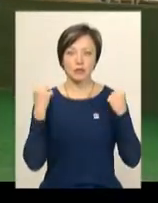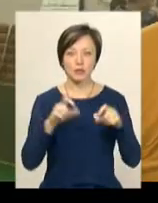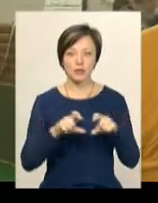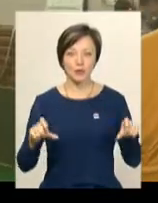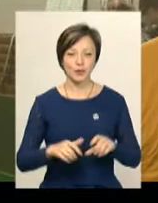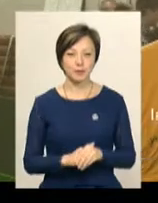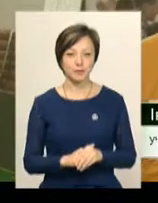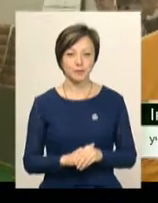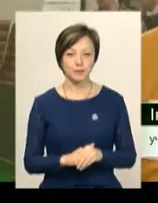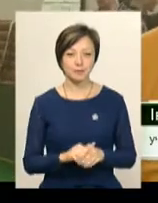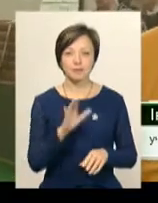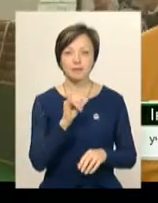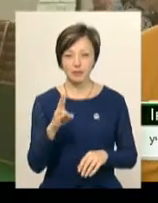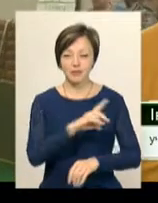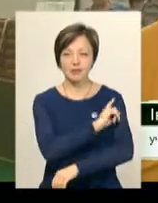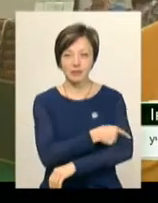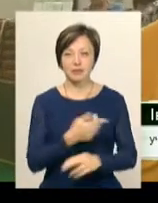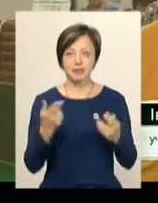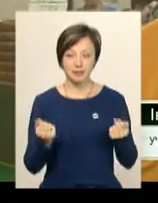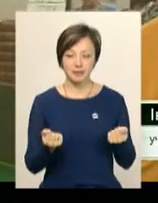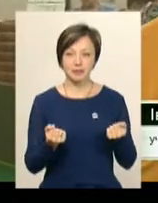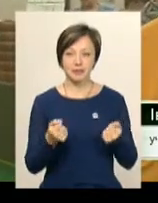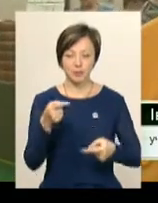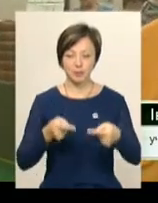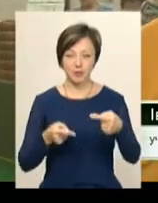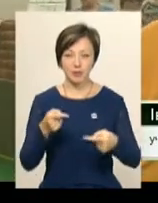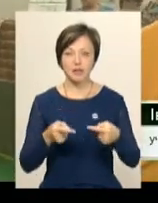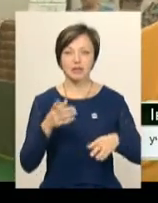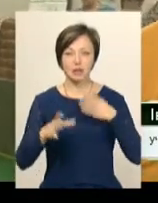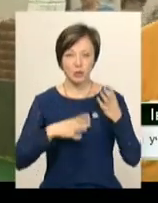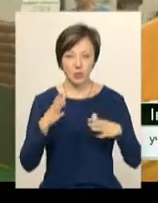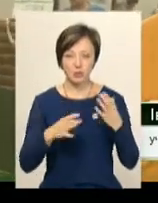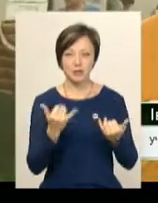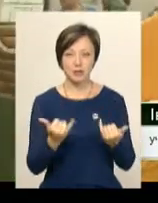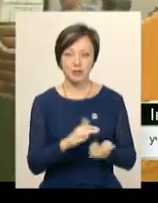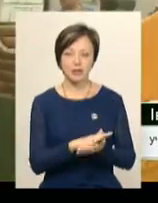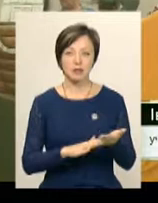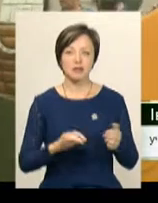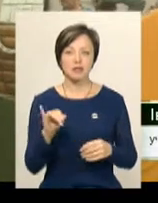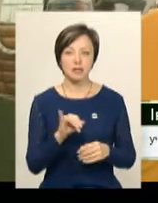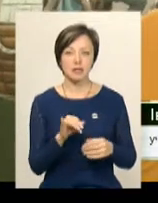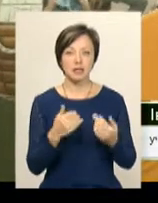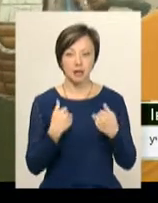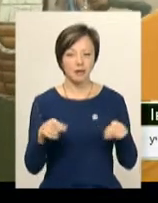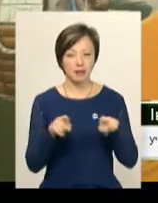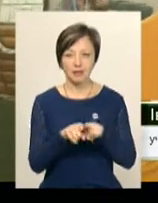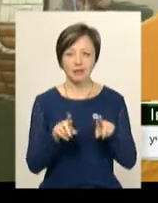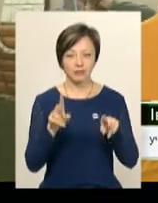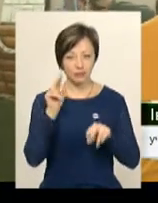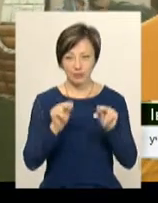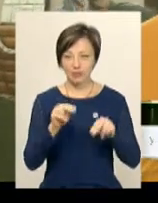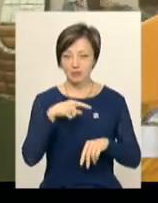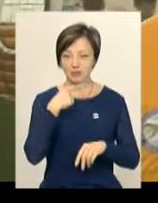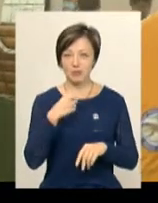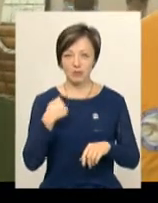школі. Він сильний, так. Да. Дуже сильний, він тренується. Я так і знав, чесно, що він